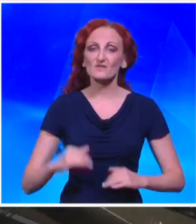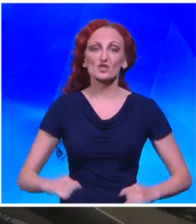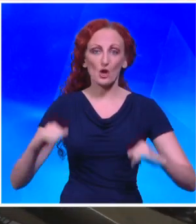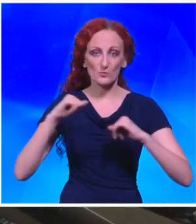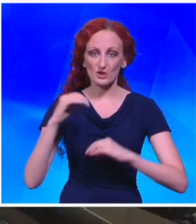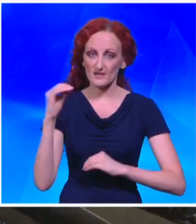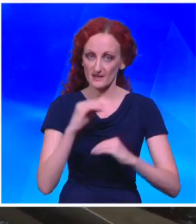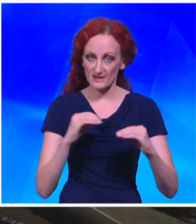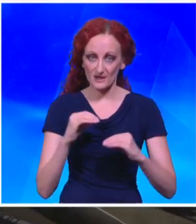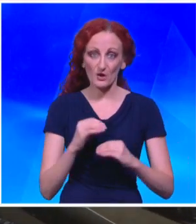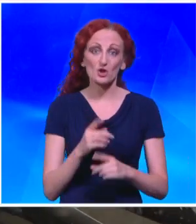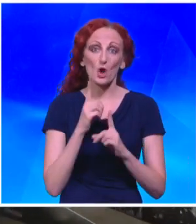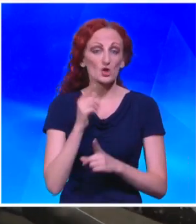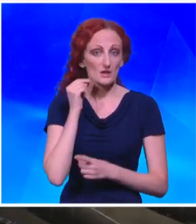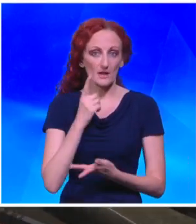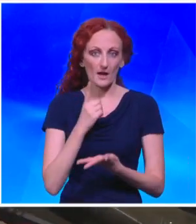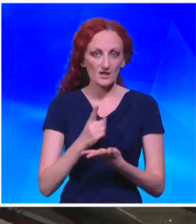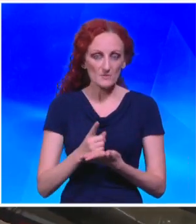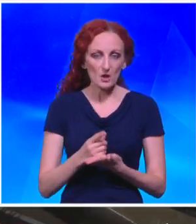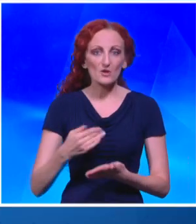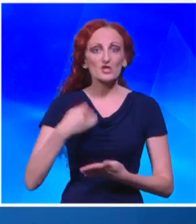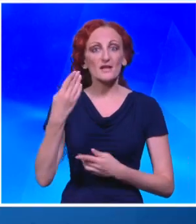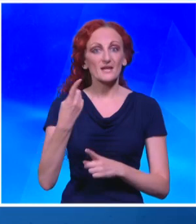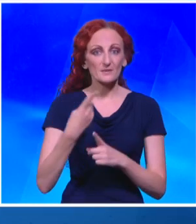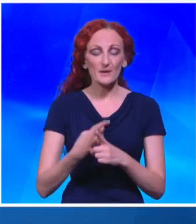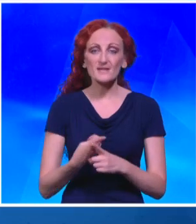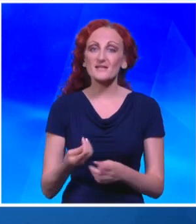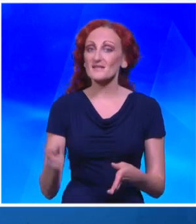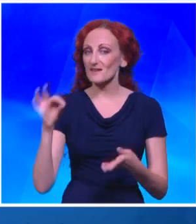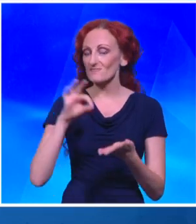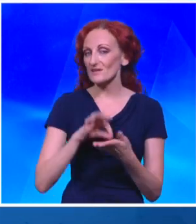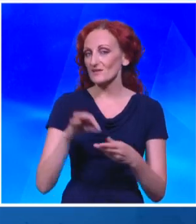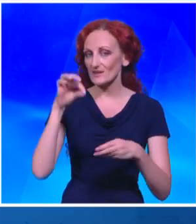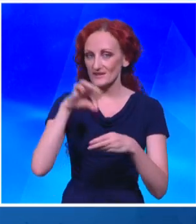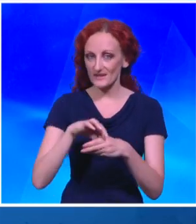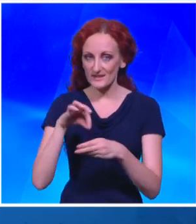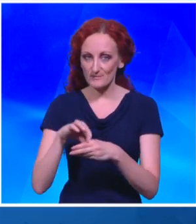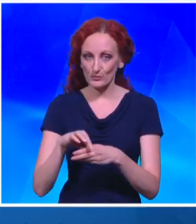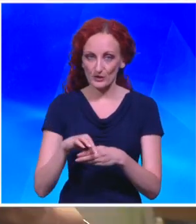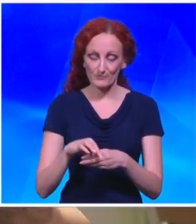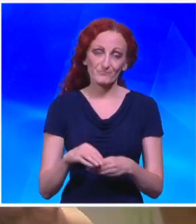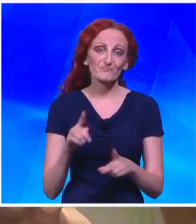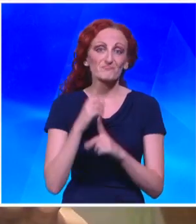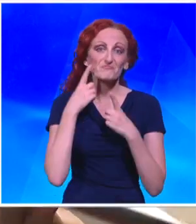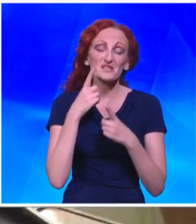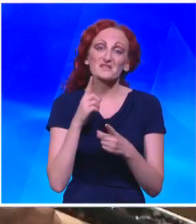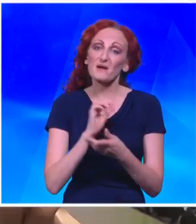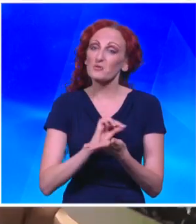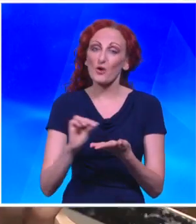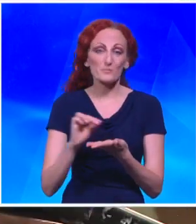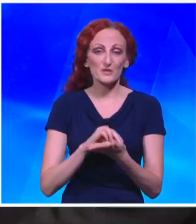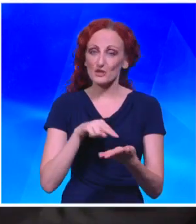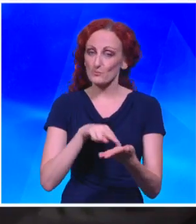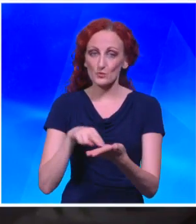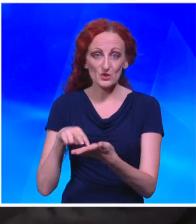месец идват избори. Живота продължава и след изборите. Ако ми беше студент, щях да му пиша слаб 2 на изпит. Не знам кой му пише позициите с критиките